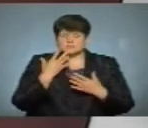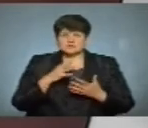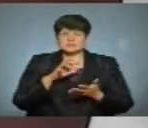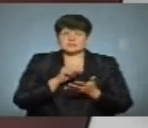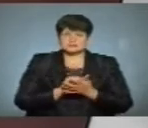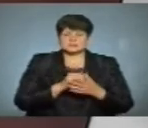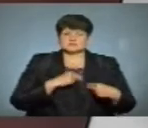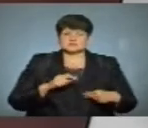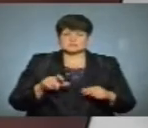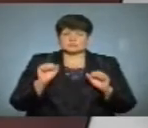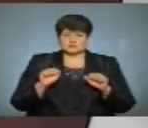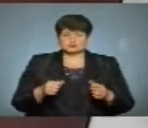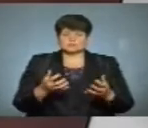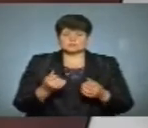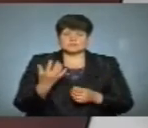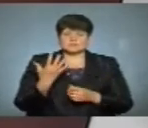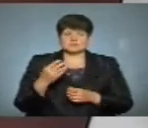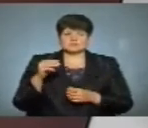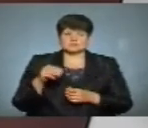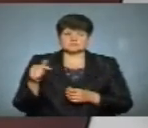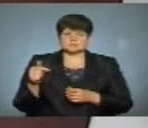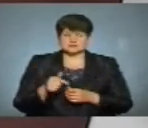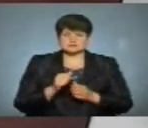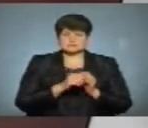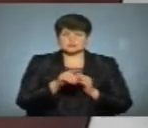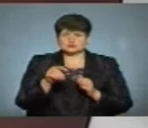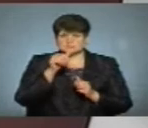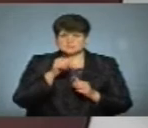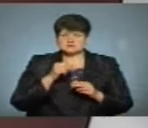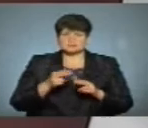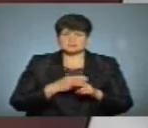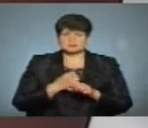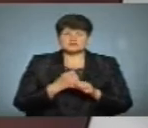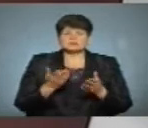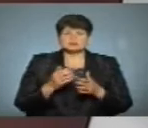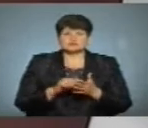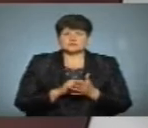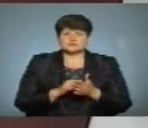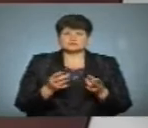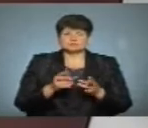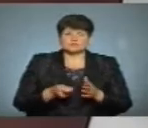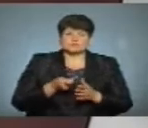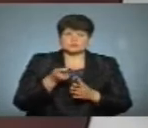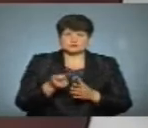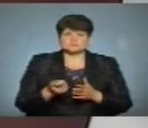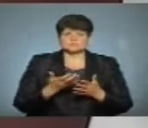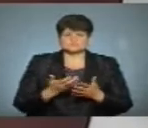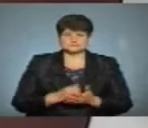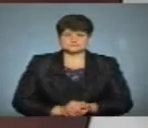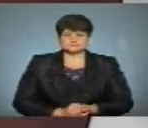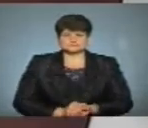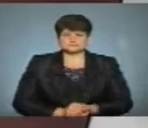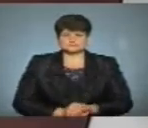можуть отримати майже 5 тисяч гривень за кожен місяць без роботи. Які документи для цього потрібно подати, з'ясовувала Діана